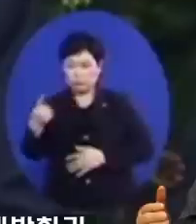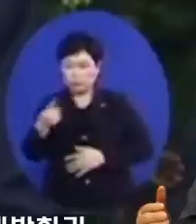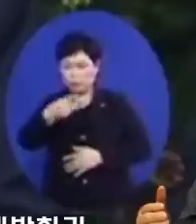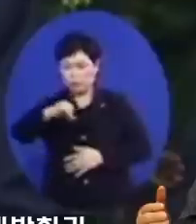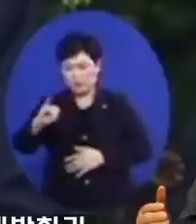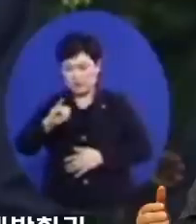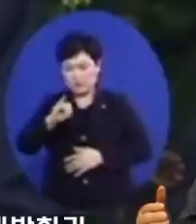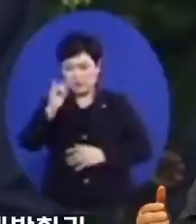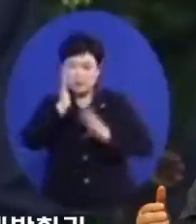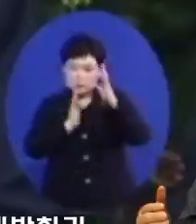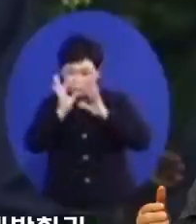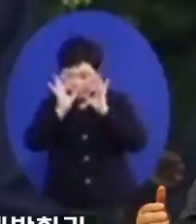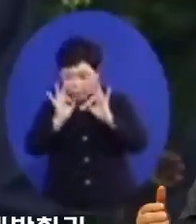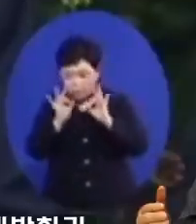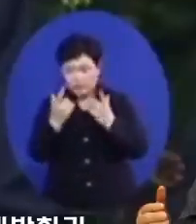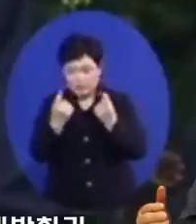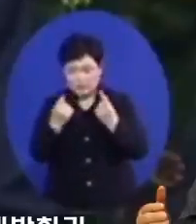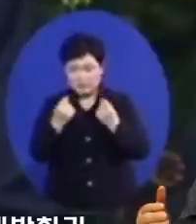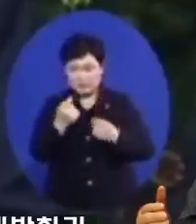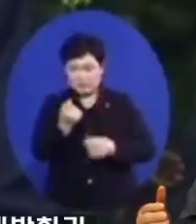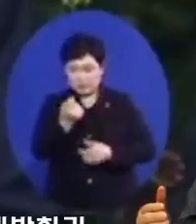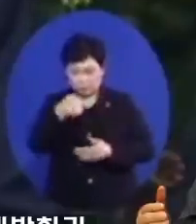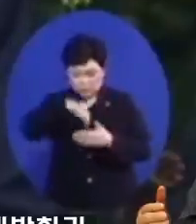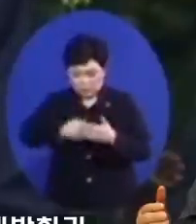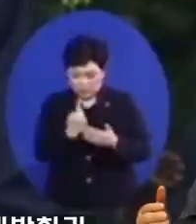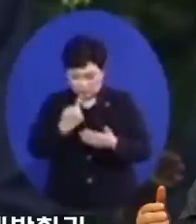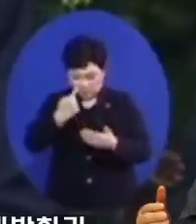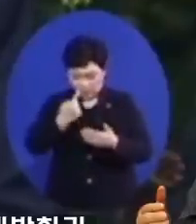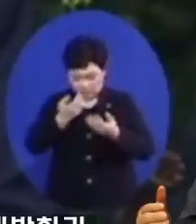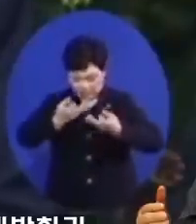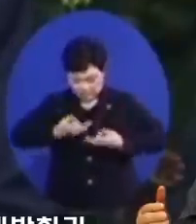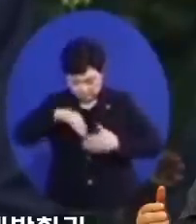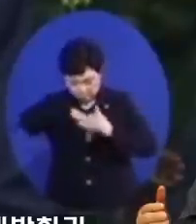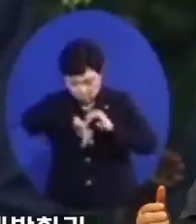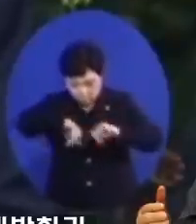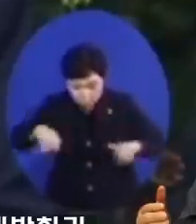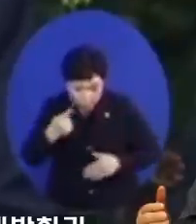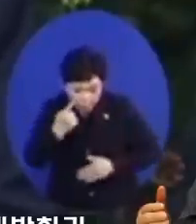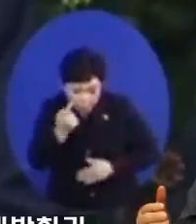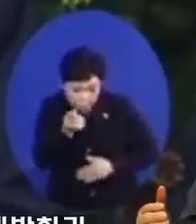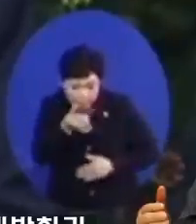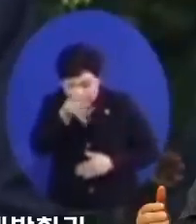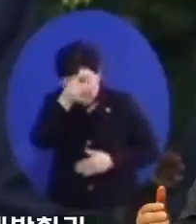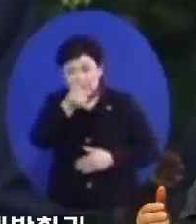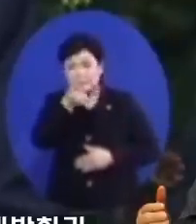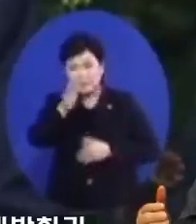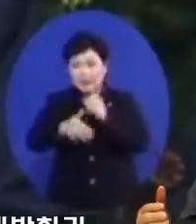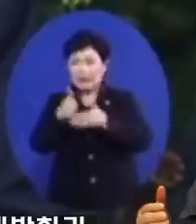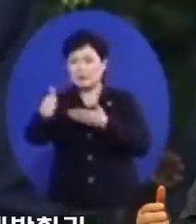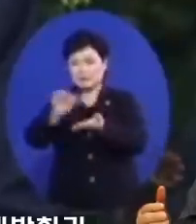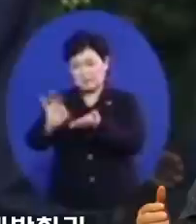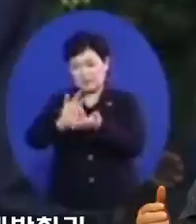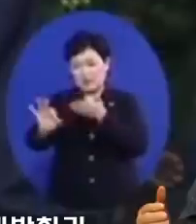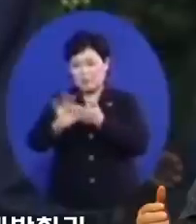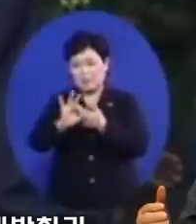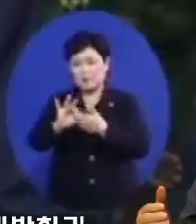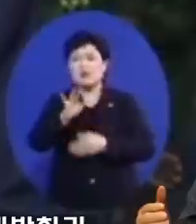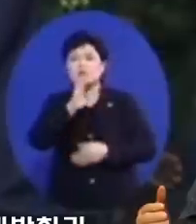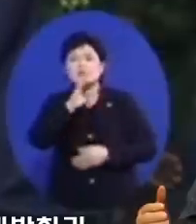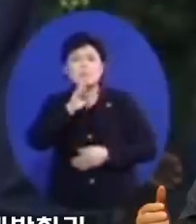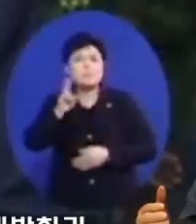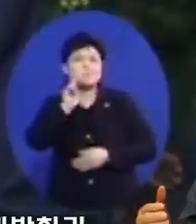속에 조그마한 재간이 있지만 그 재간을 사용하면 하나님이 굉장히 크게 복을